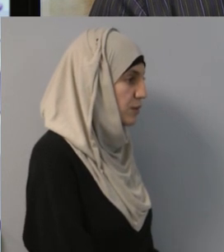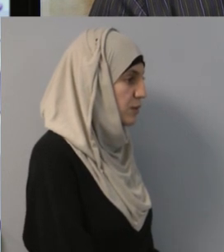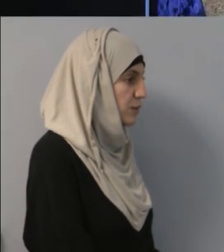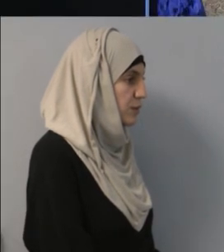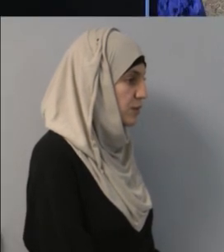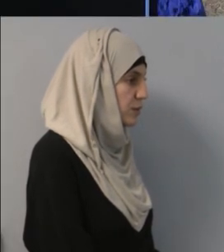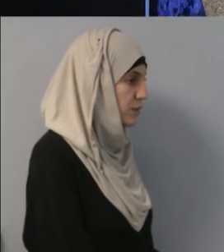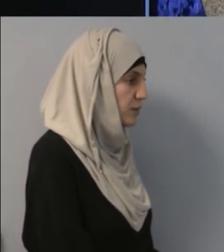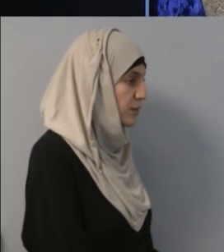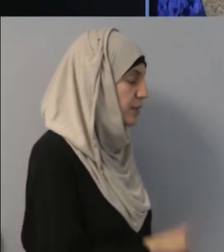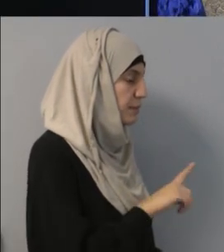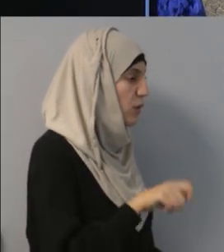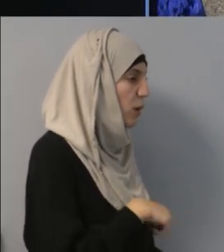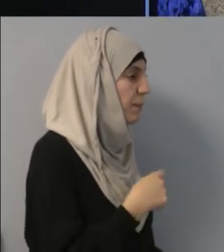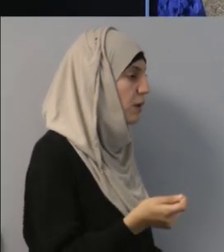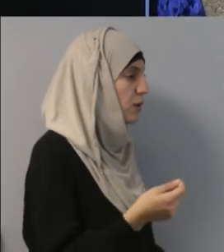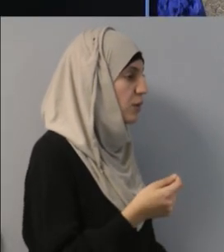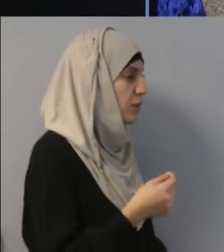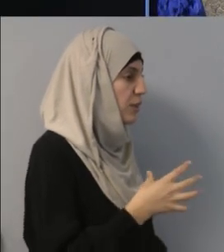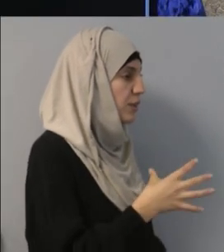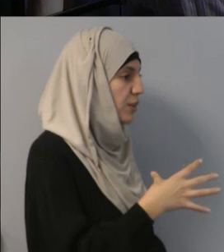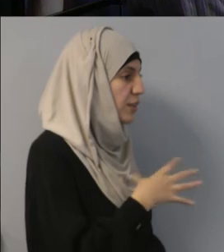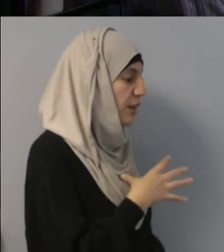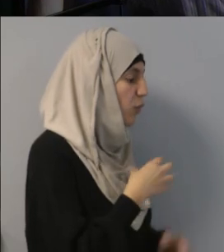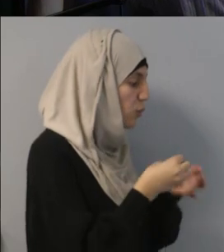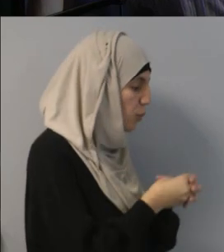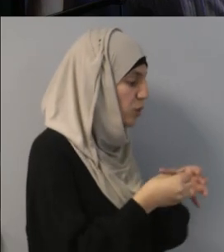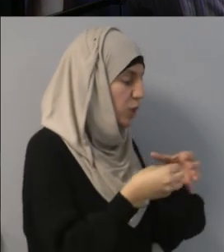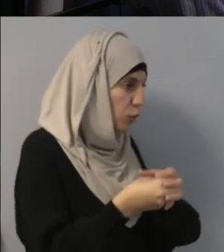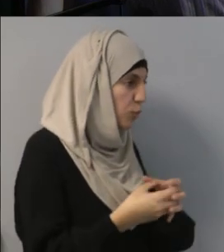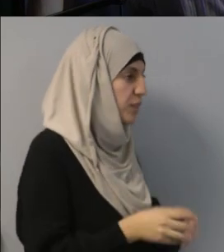que c'est pas normal d'avoir une communauté dans la communauté.